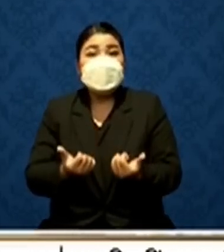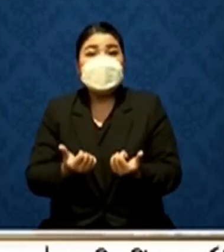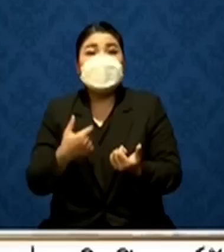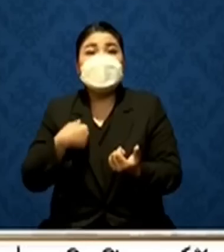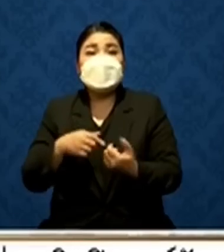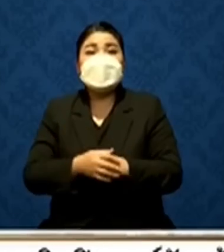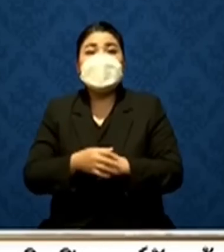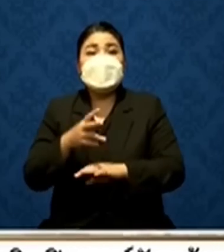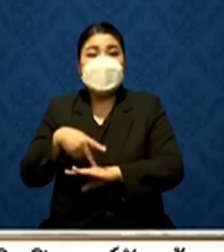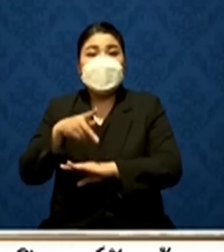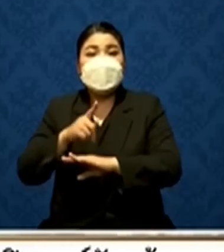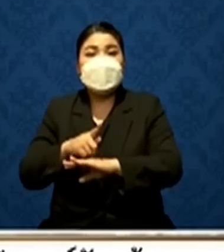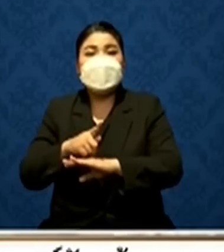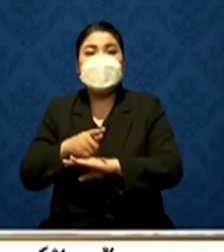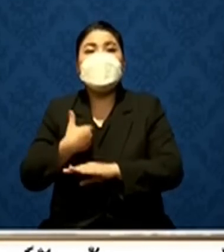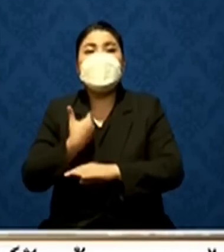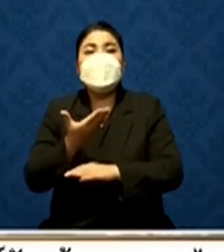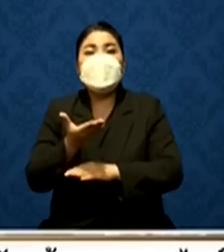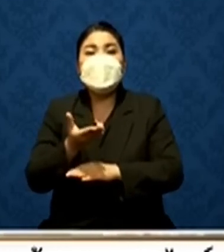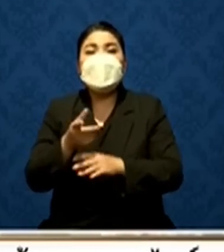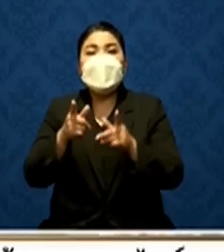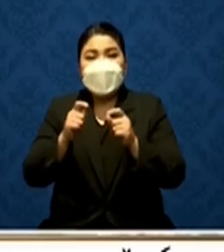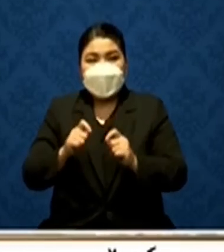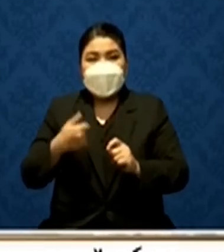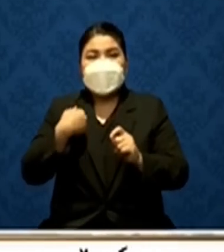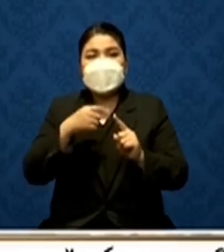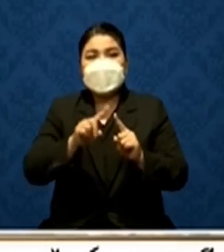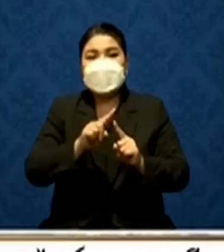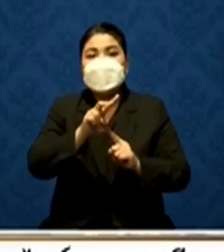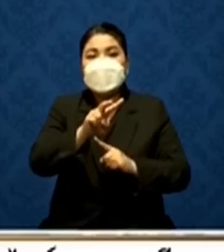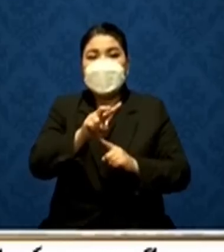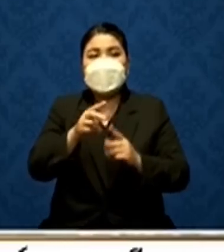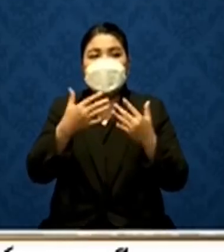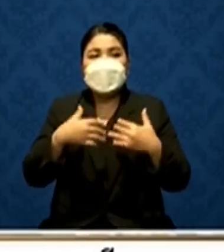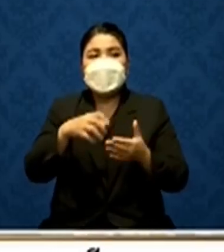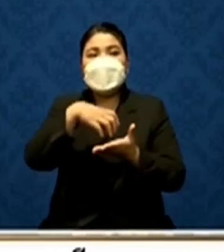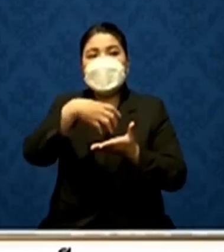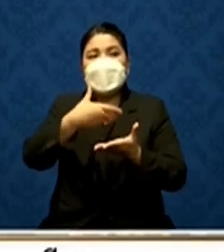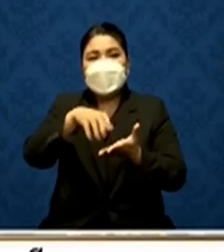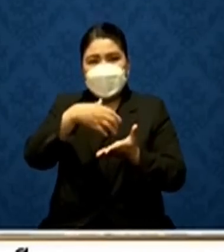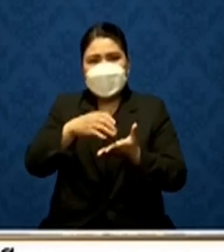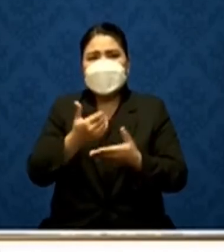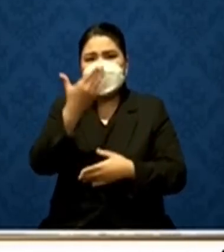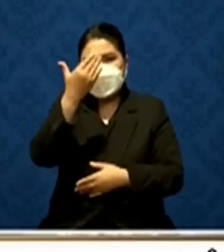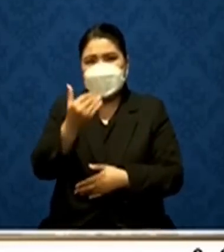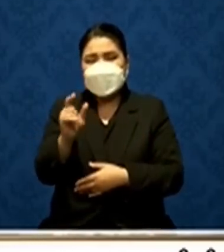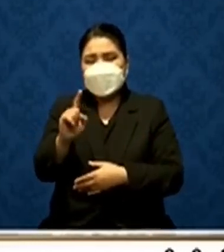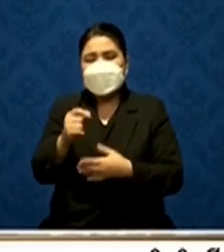ท่านประธานขออภิปรายในส่วนที่สองเพื่อขยาย